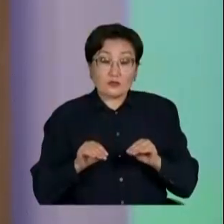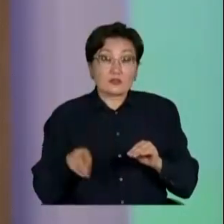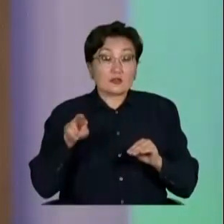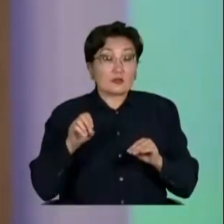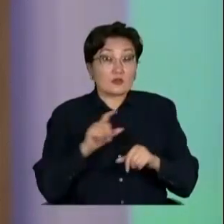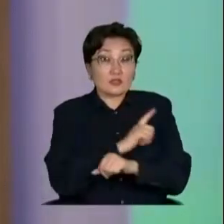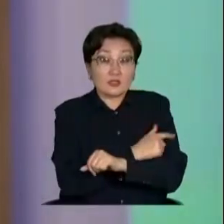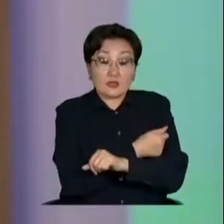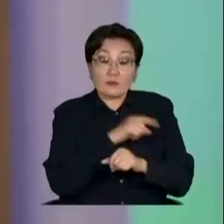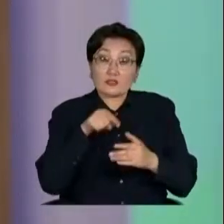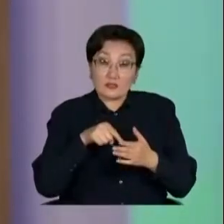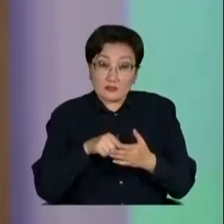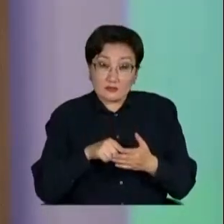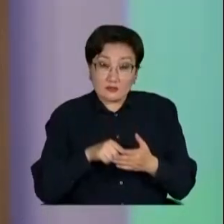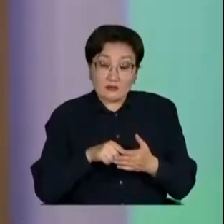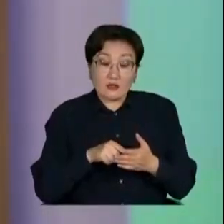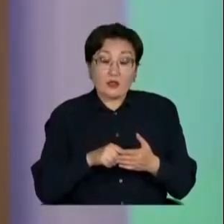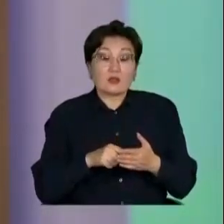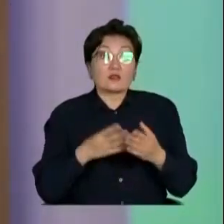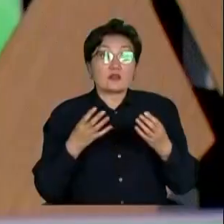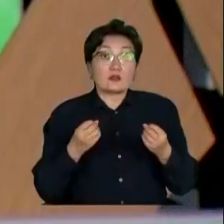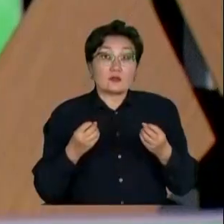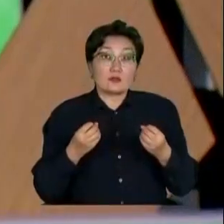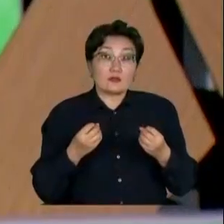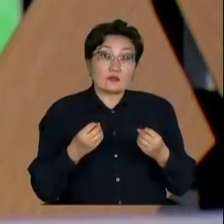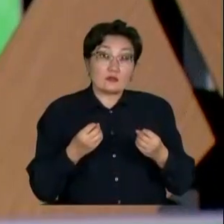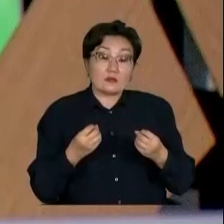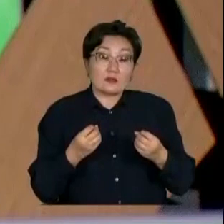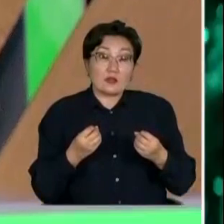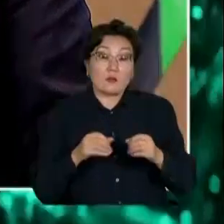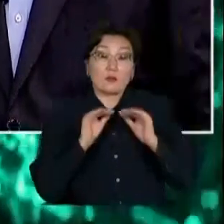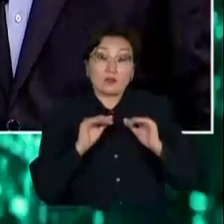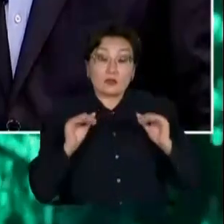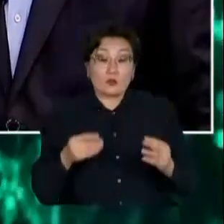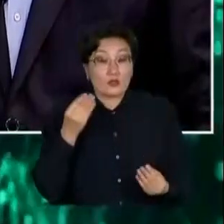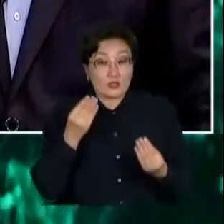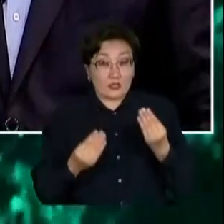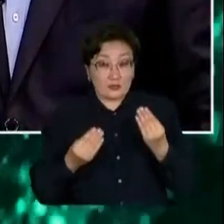де санитария мәселесі. Бұдан бөлек жаңағы балалардың ойнайтын